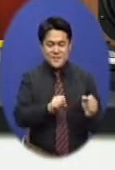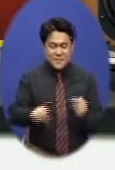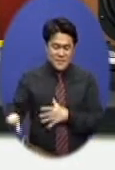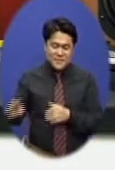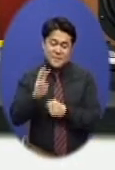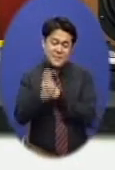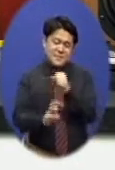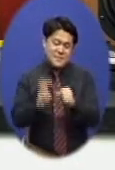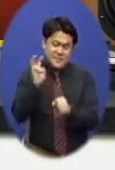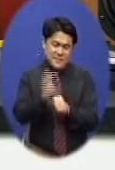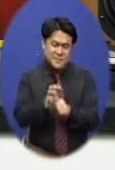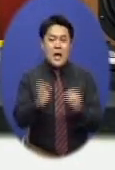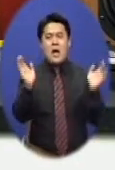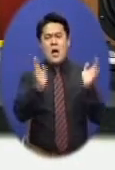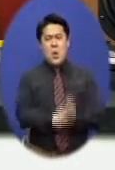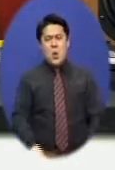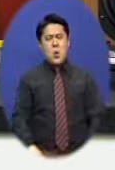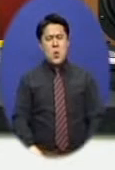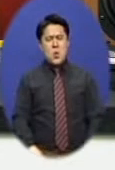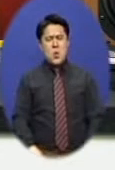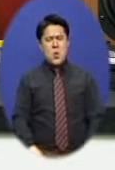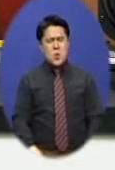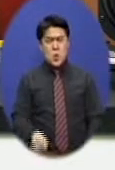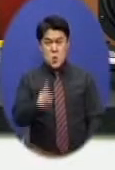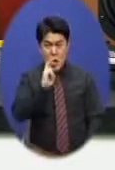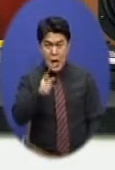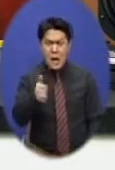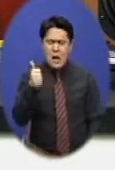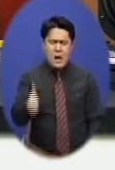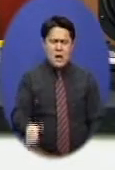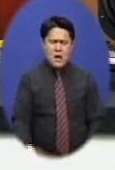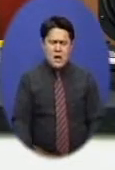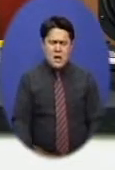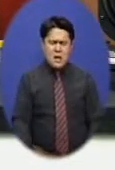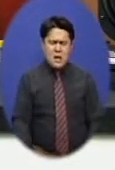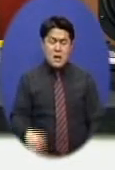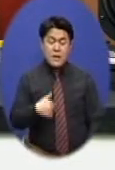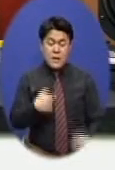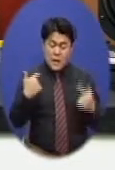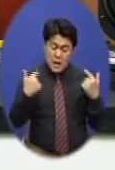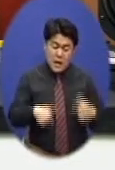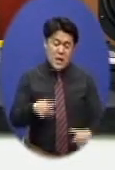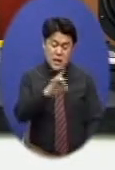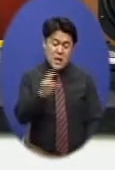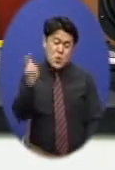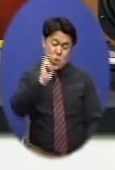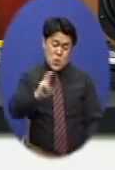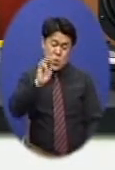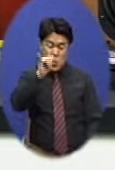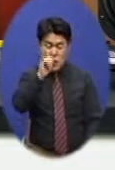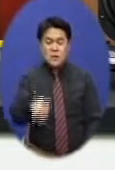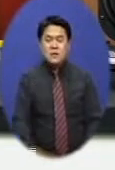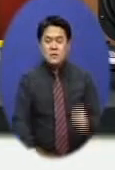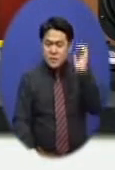에? 잃어버린 30년. 아, 잃어버린 30년. 아, 그 노래 제가 즐겨 부르던 저도 부르는 노래인데. 아니,